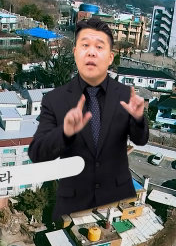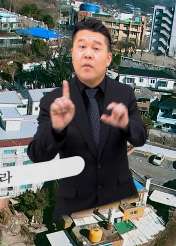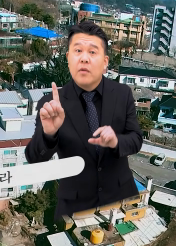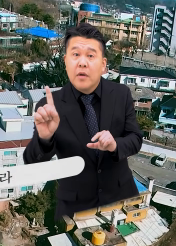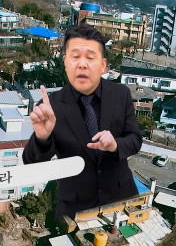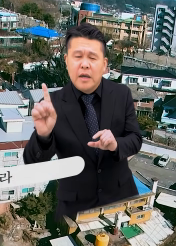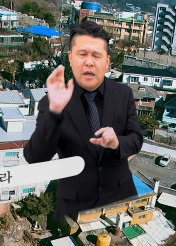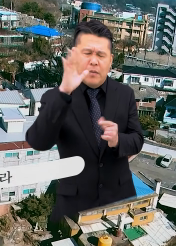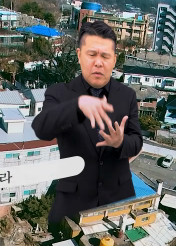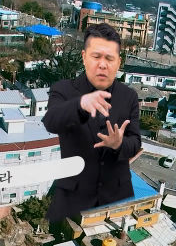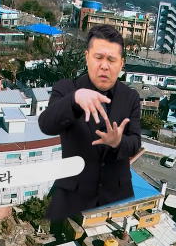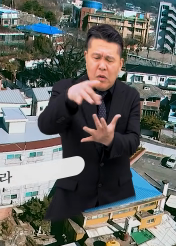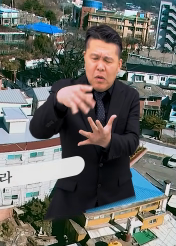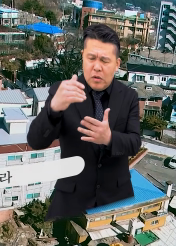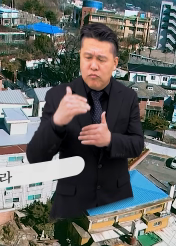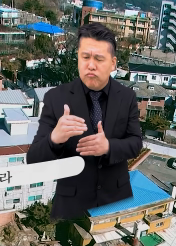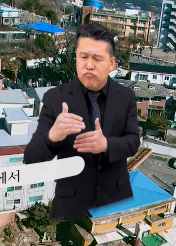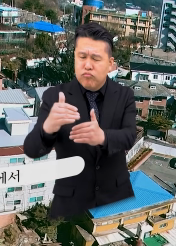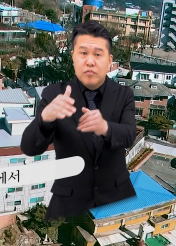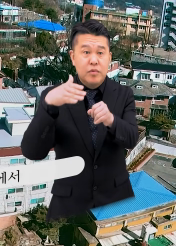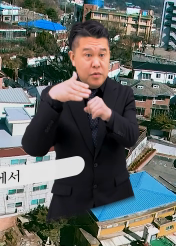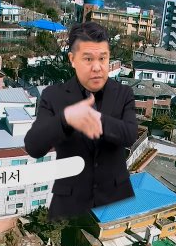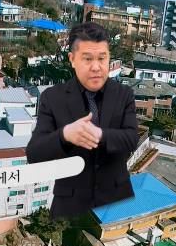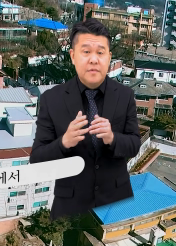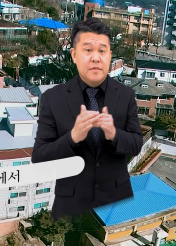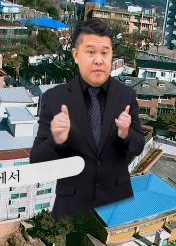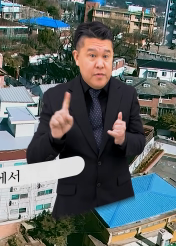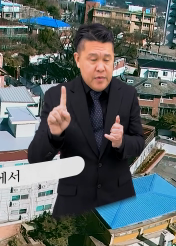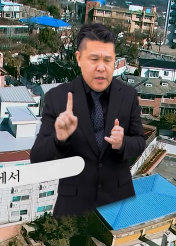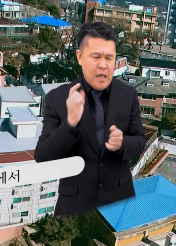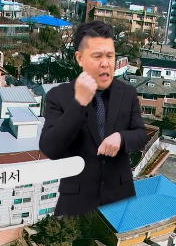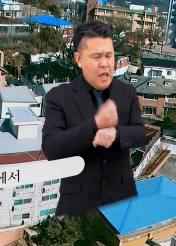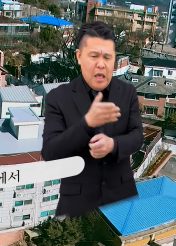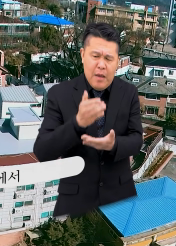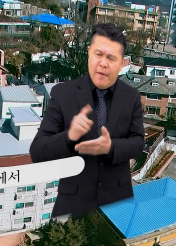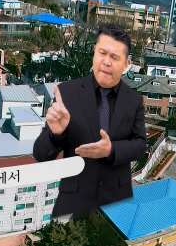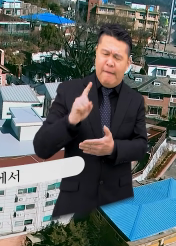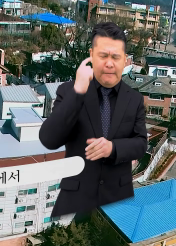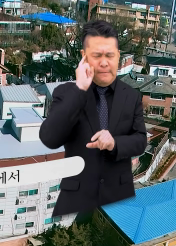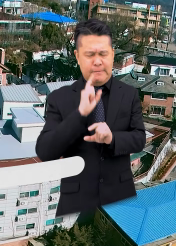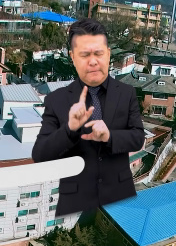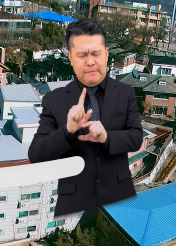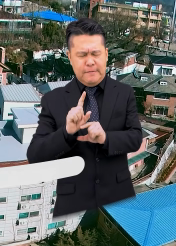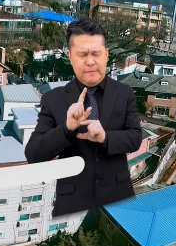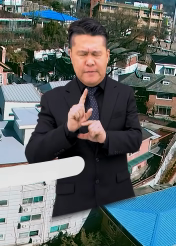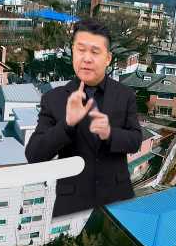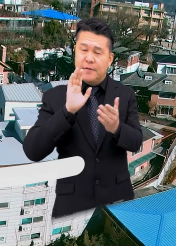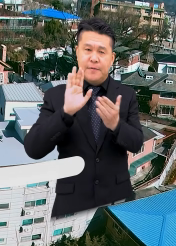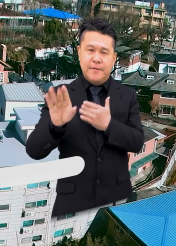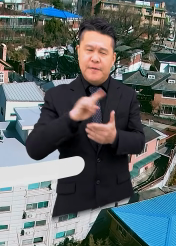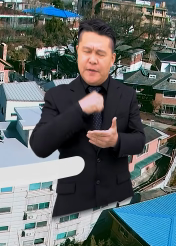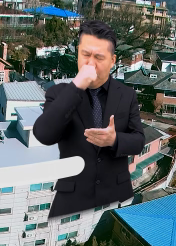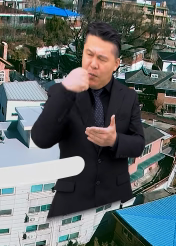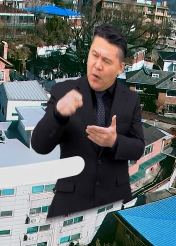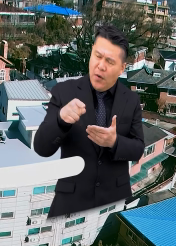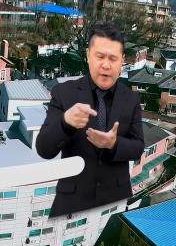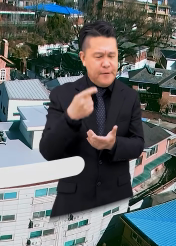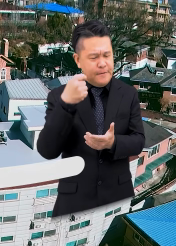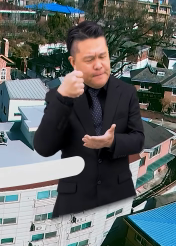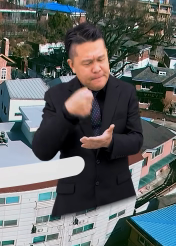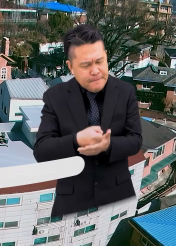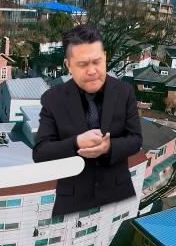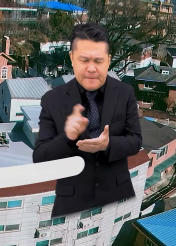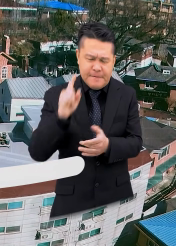인생은 수많은 선택의 나열이라 우리는 크고 작은 삶의 갈림길에서 최선의 선택을 고민한다.